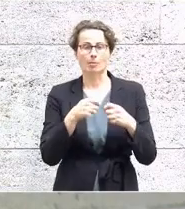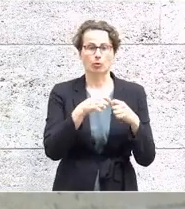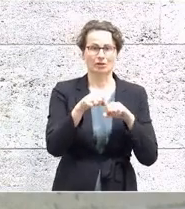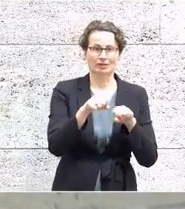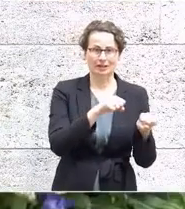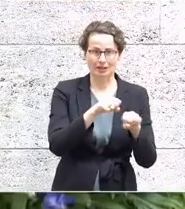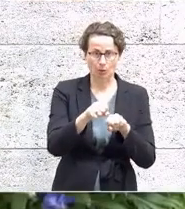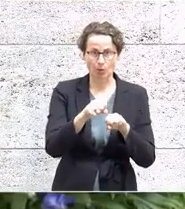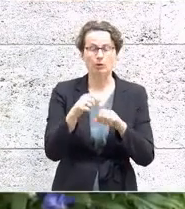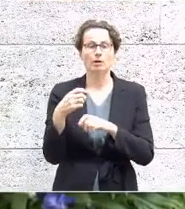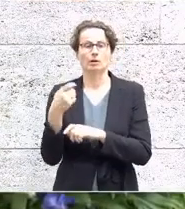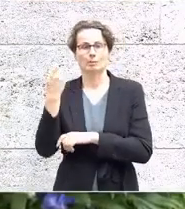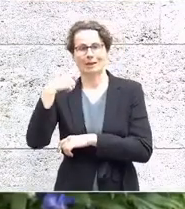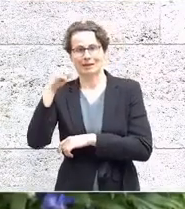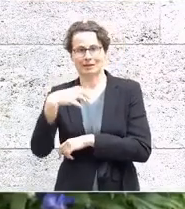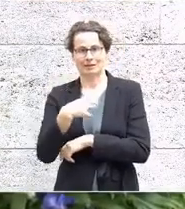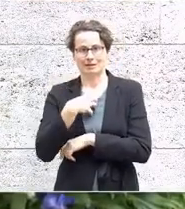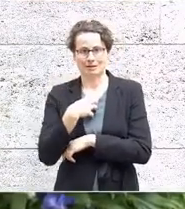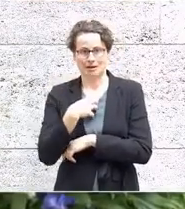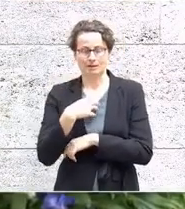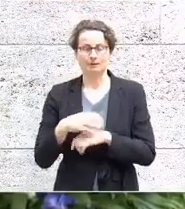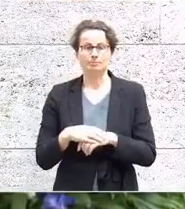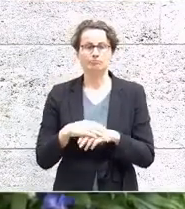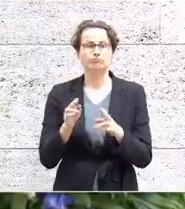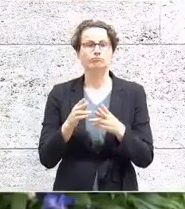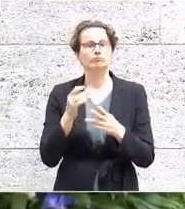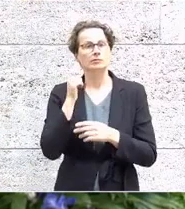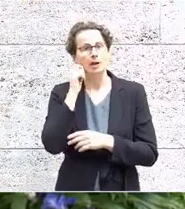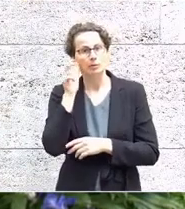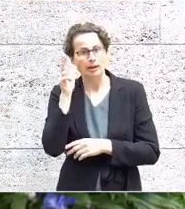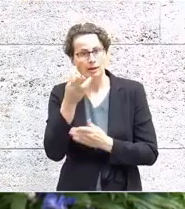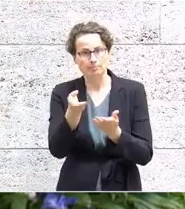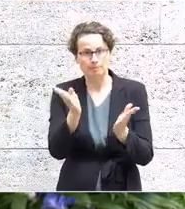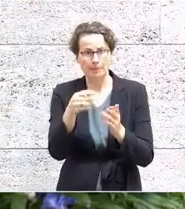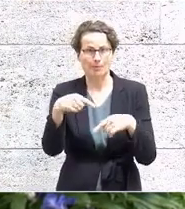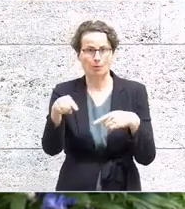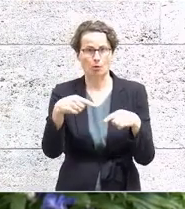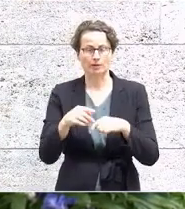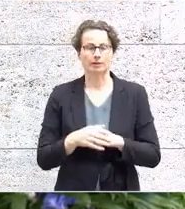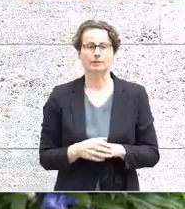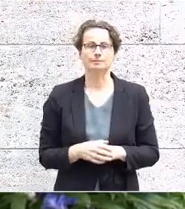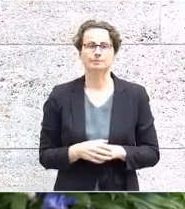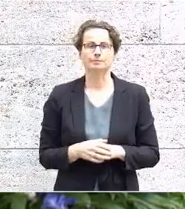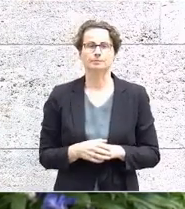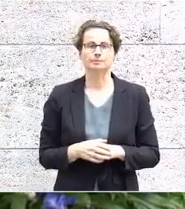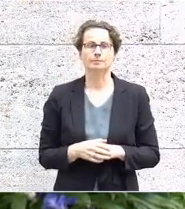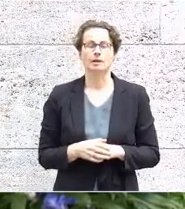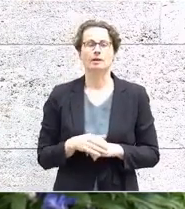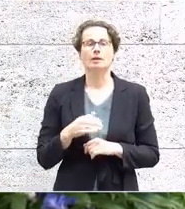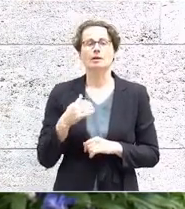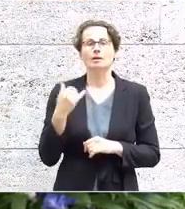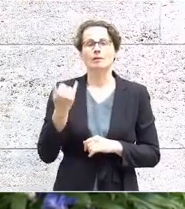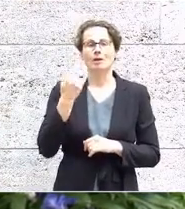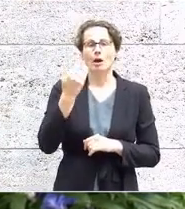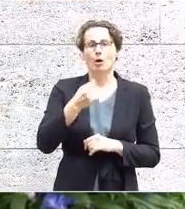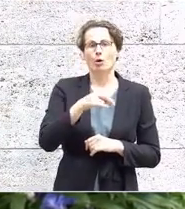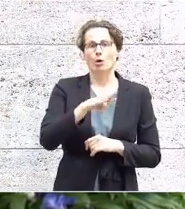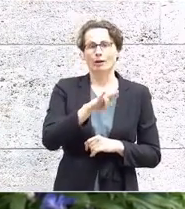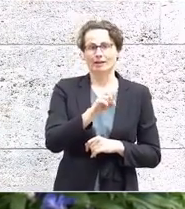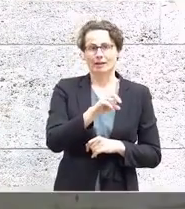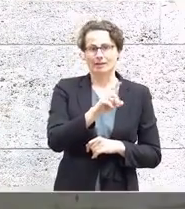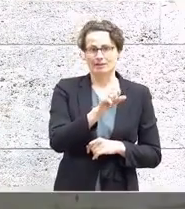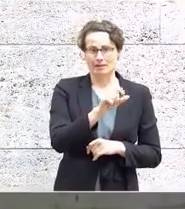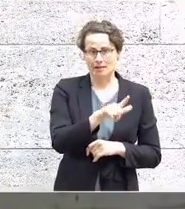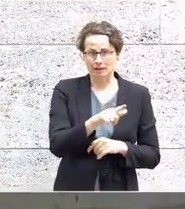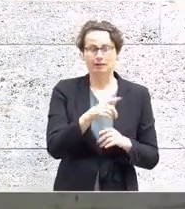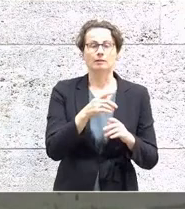Senats, meine Damen und Herren Abgeordnete, sehr geehrte Frau Riedesel zu Eisenbach, sehr